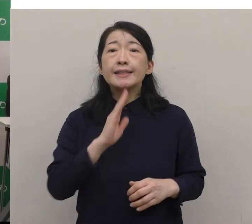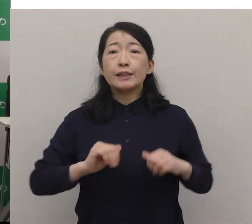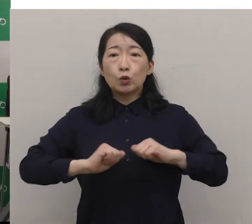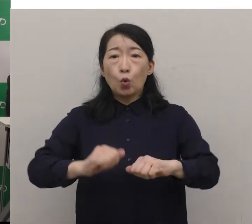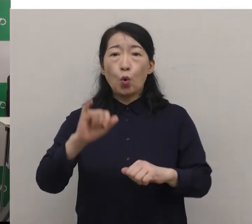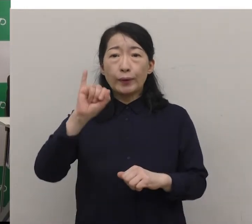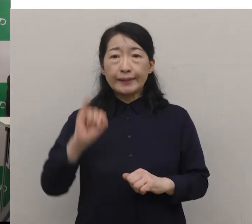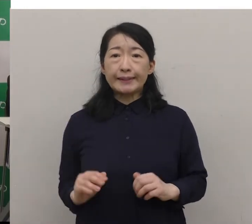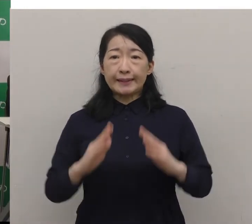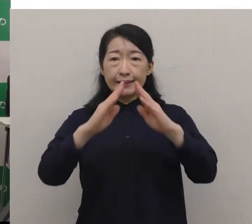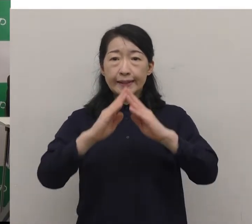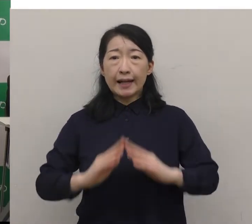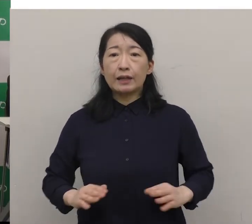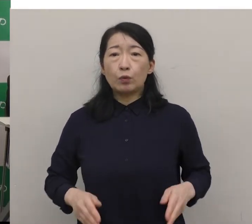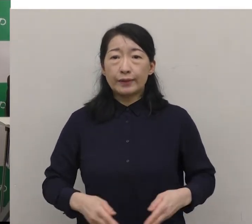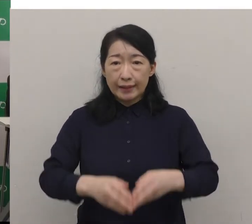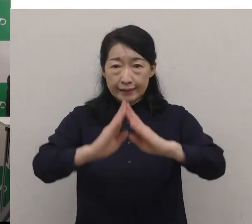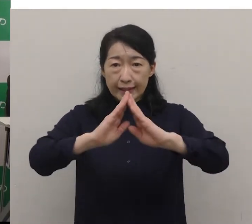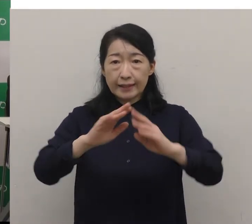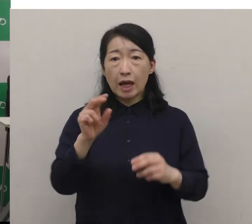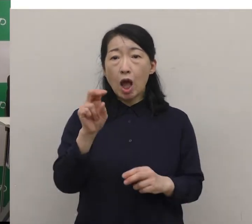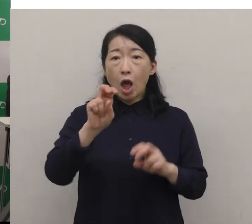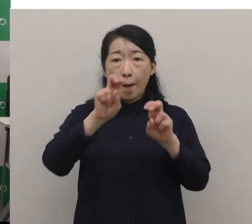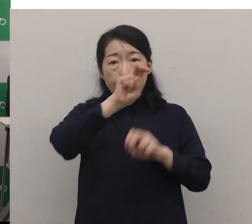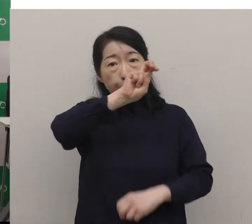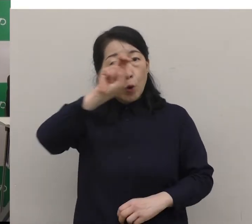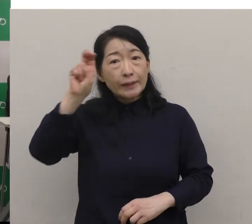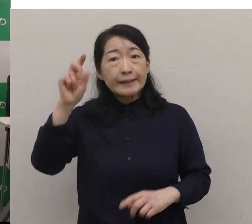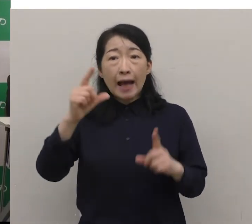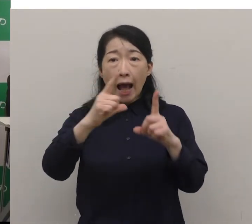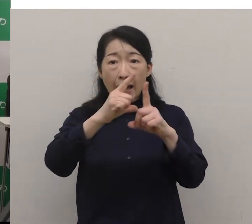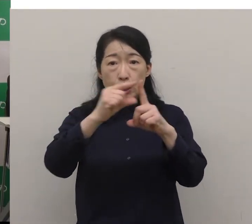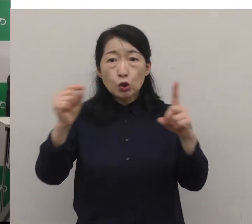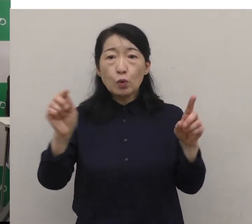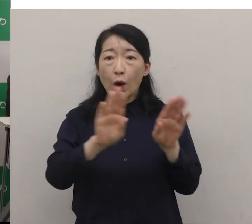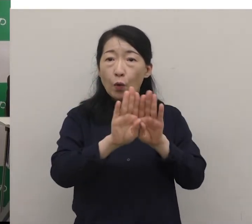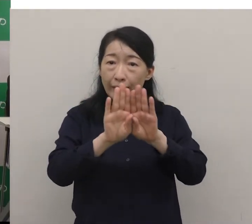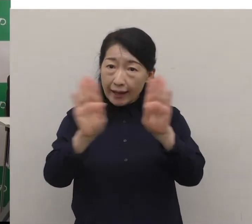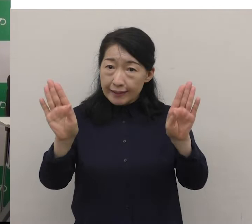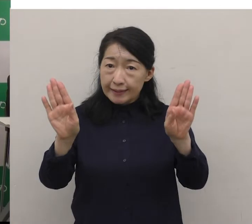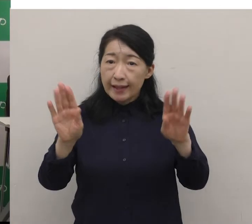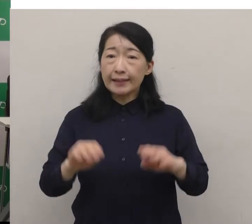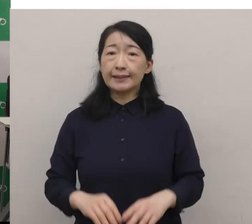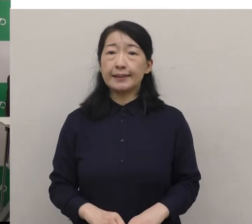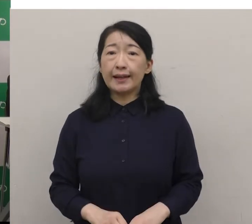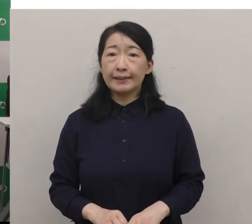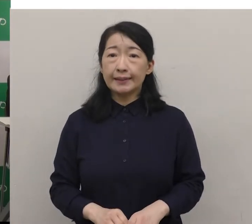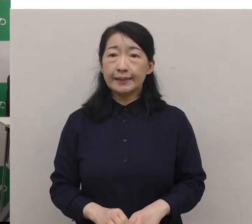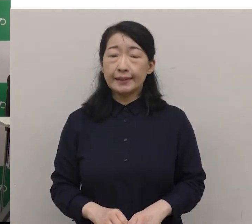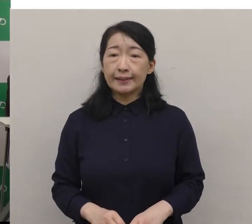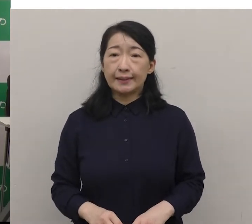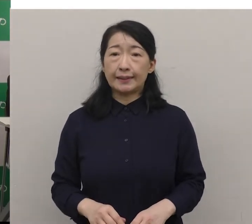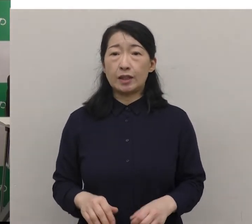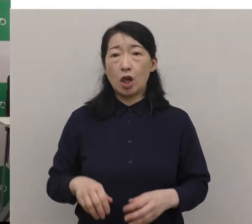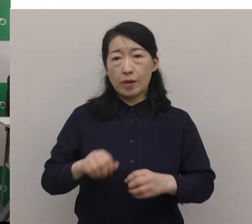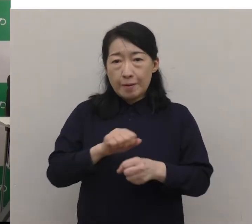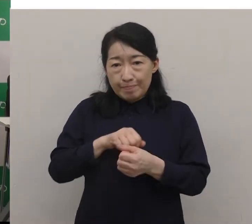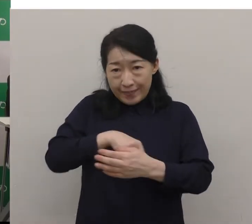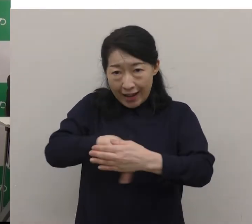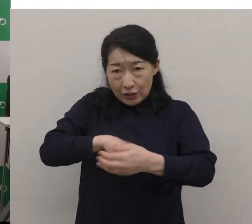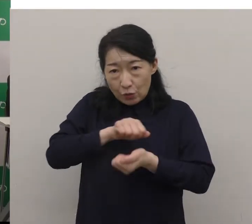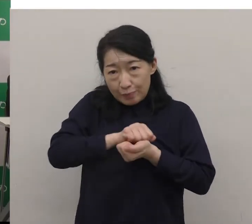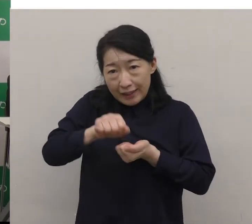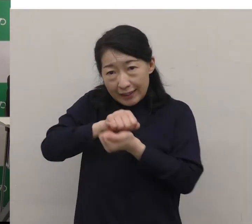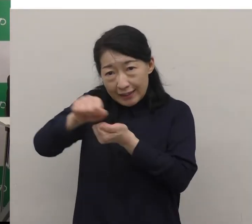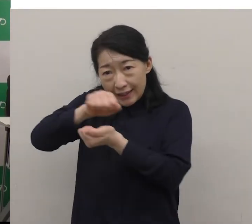織しモニターツアーの開拓や開拓やモニターツアーの開催やコンテンツの磨き上げ等を